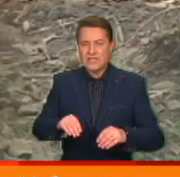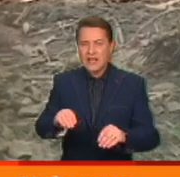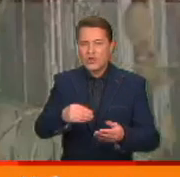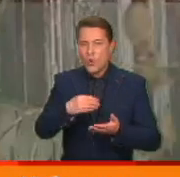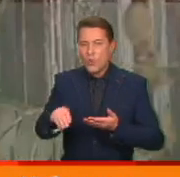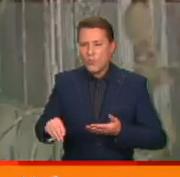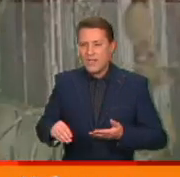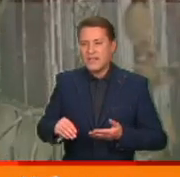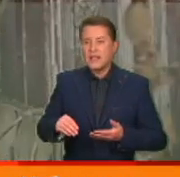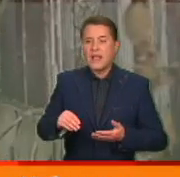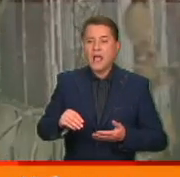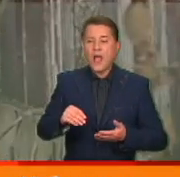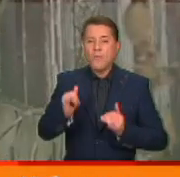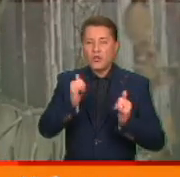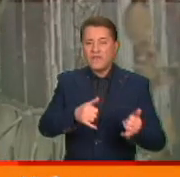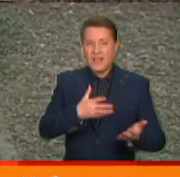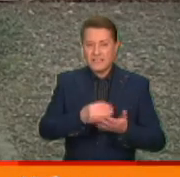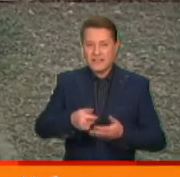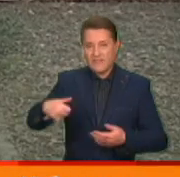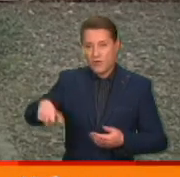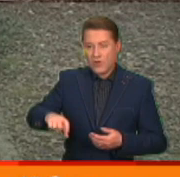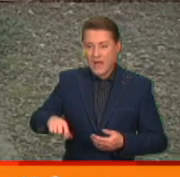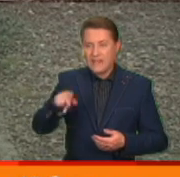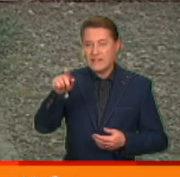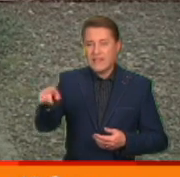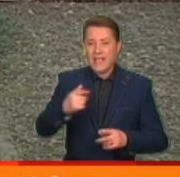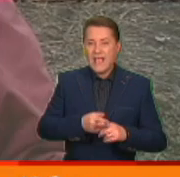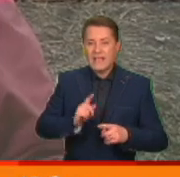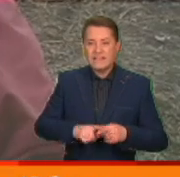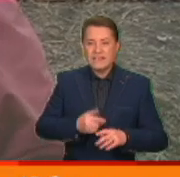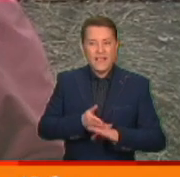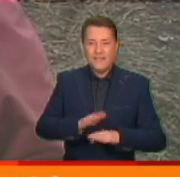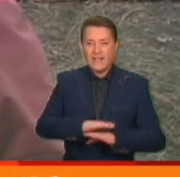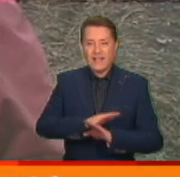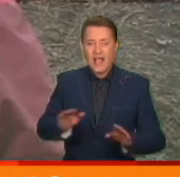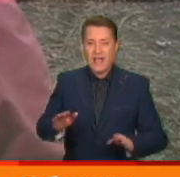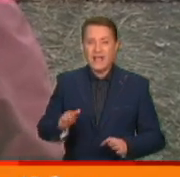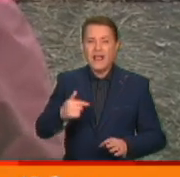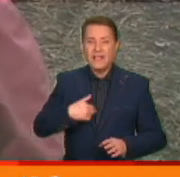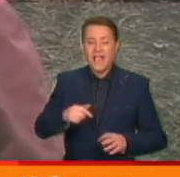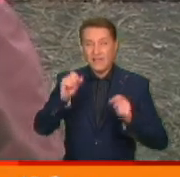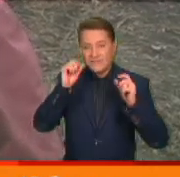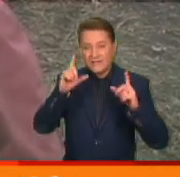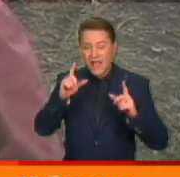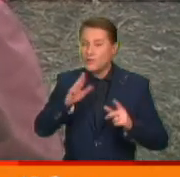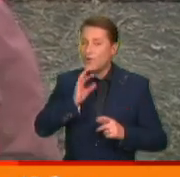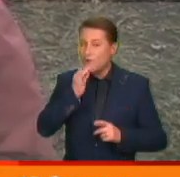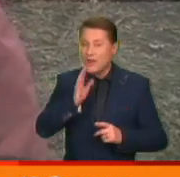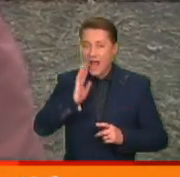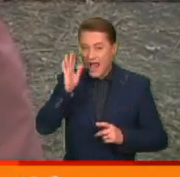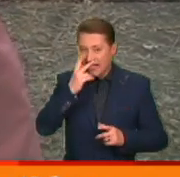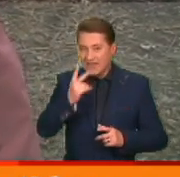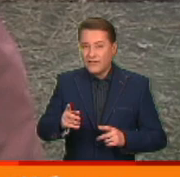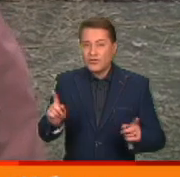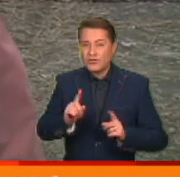з мізерної пенсії, поливає зі свого крана. Та для неї, зізнається, це не тягар. Я ж вам кажу, що встанеш рано і дивишся, а воно